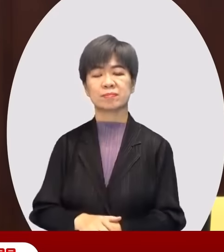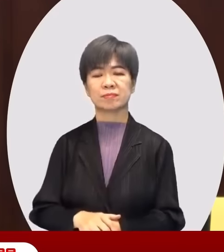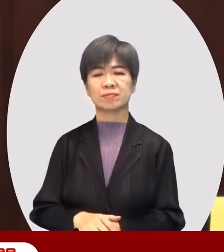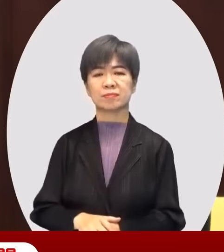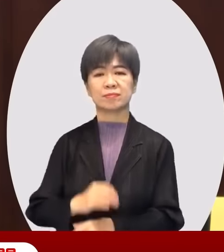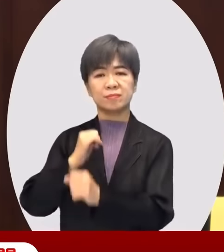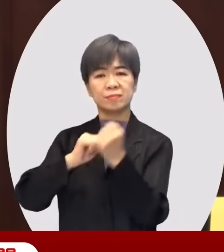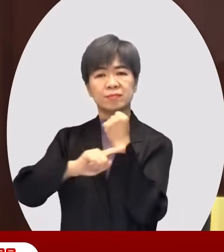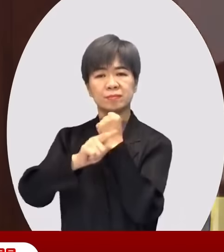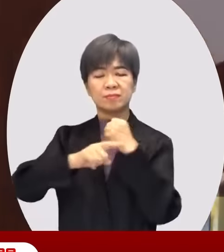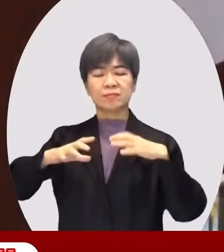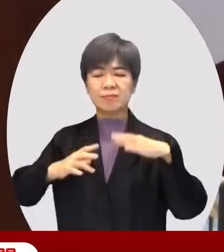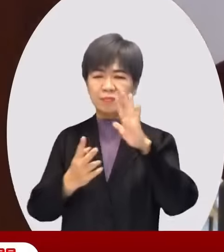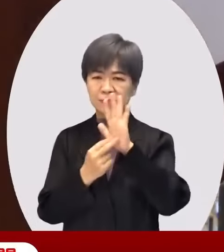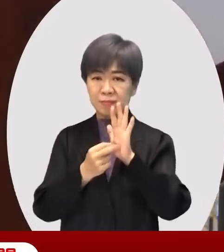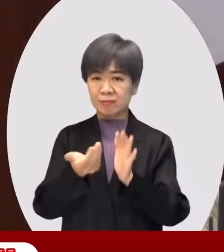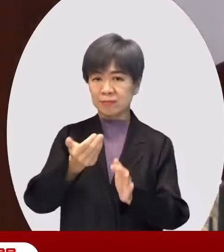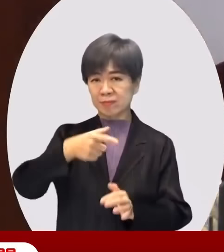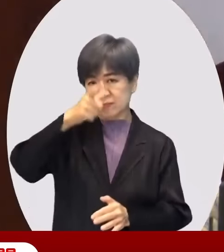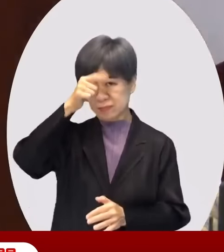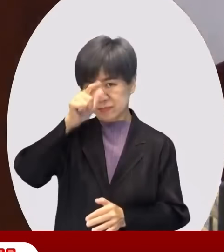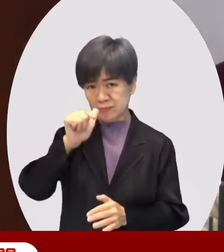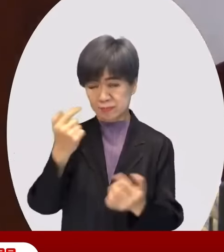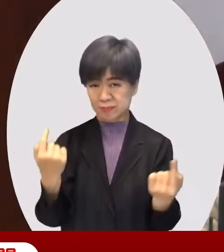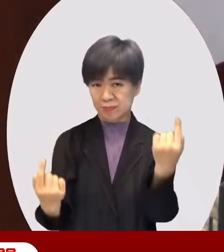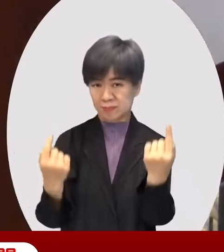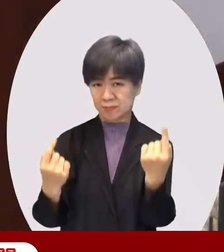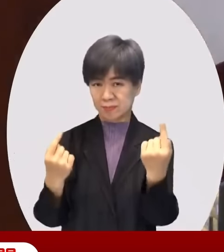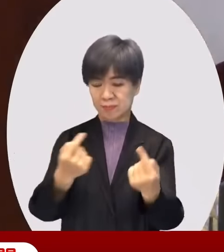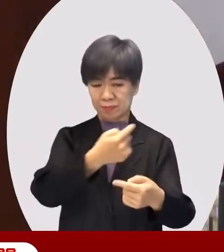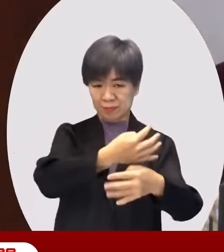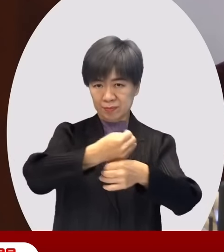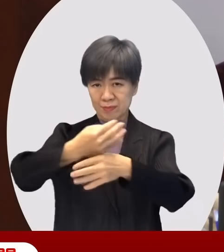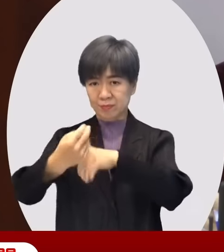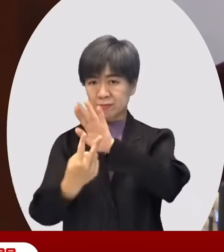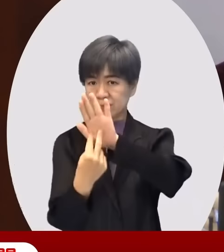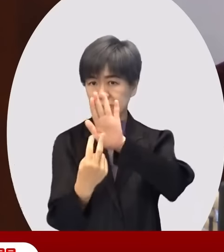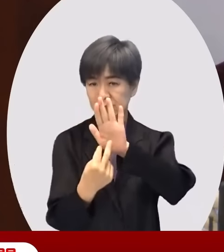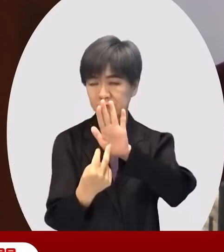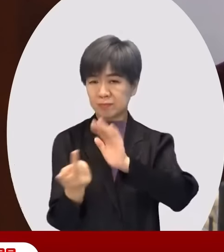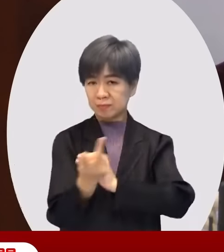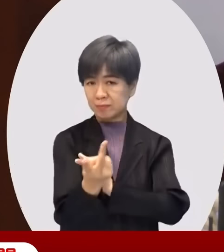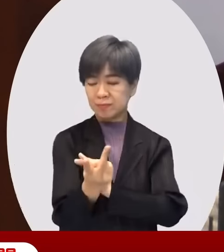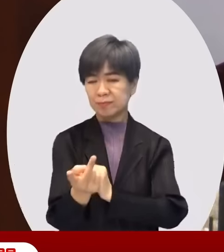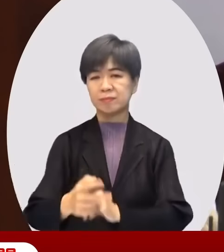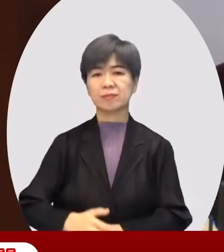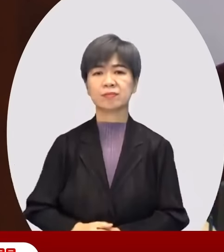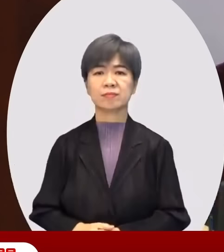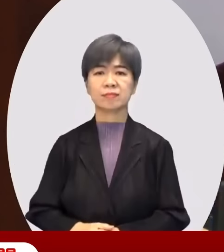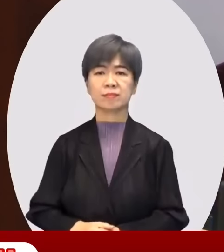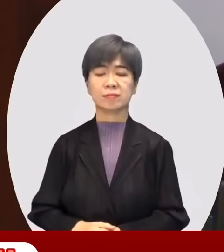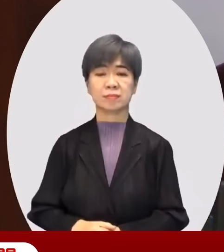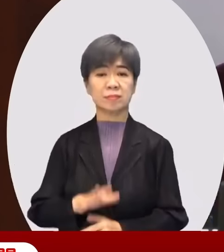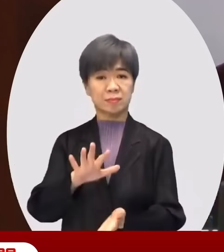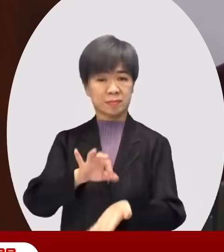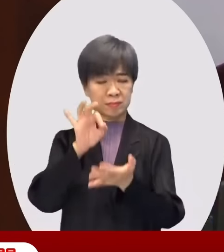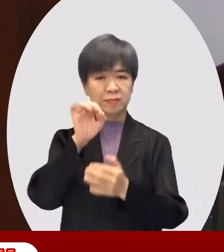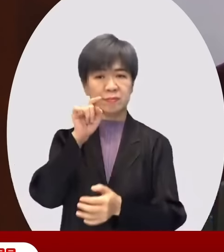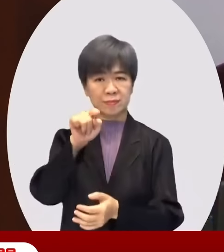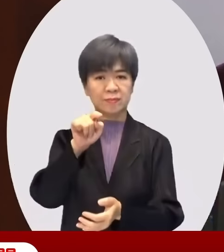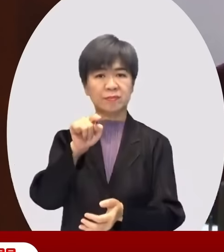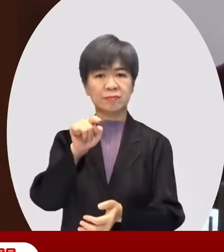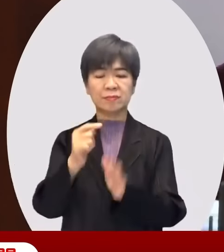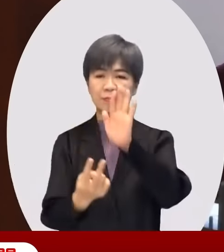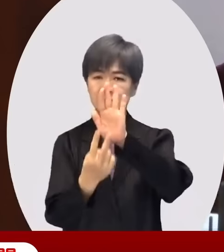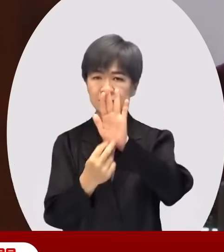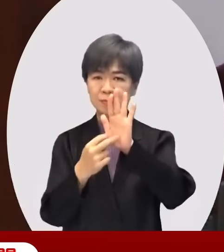没有提起来。黄教授特别比较这几号解释，那他也特别提出说，您所